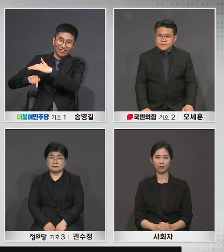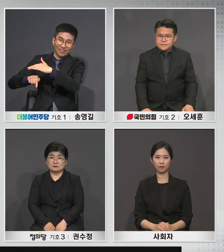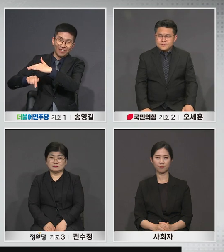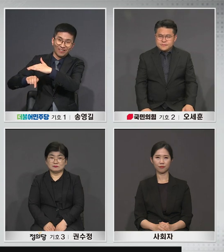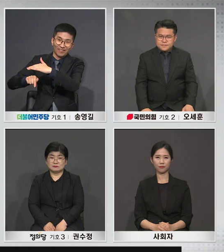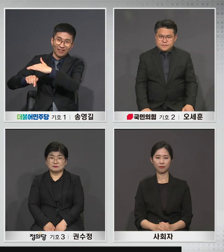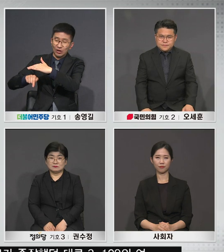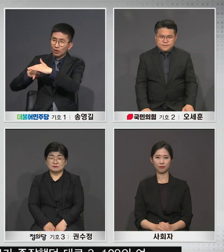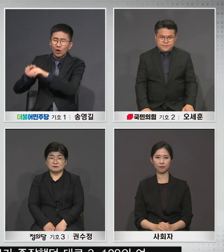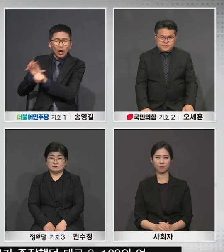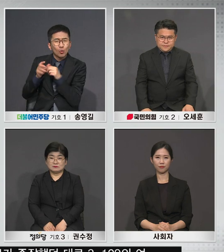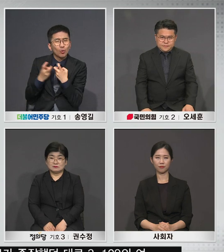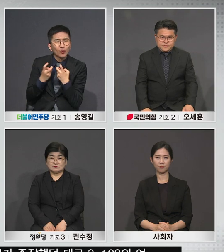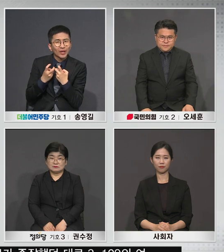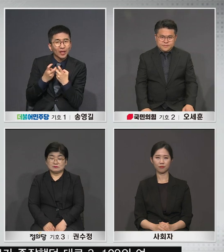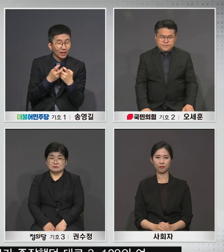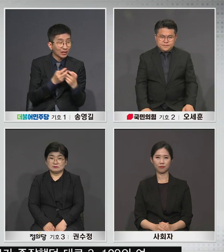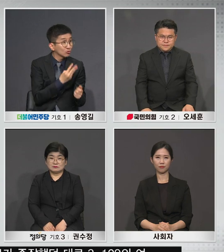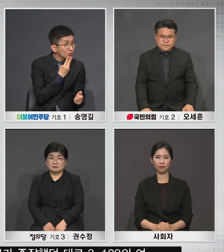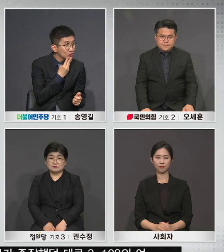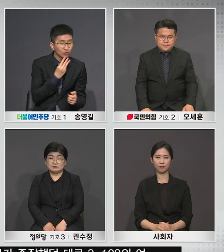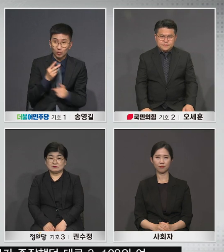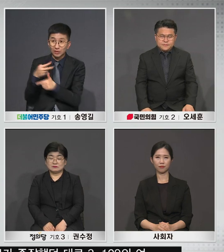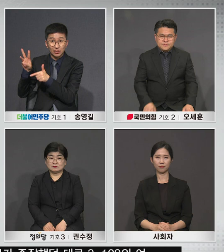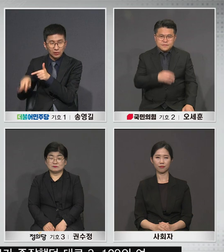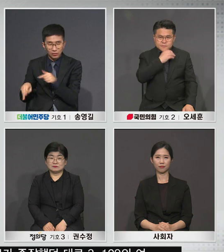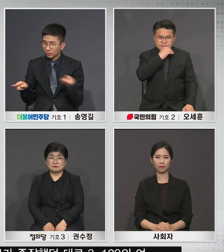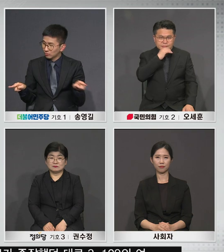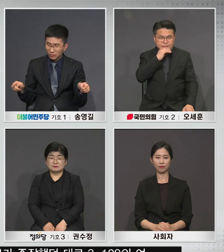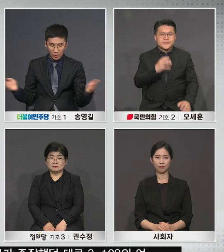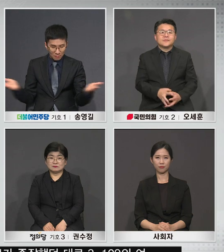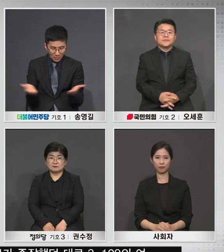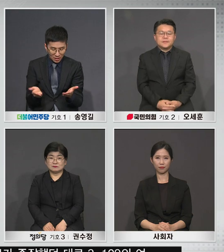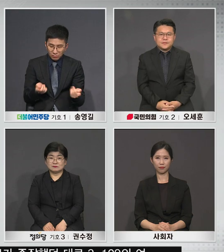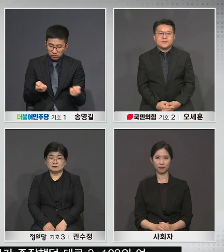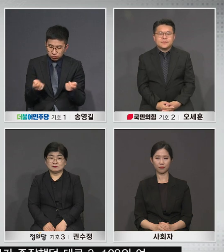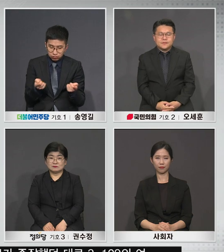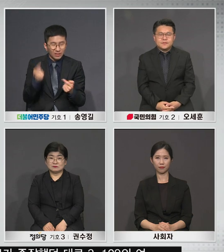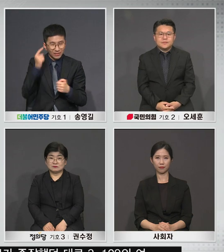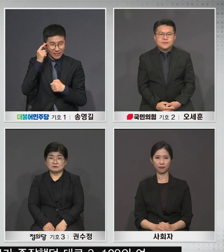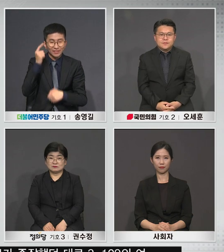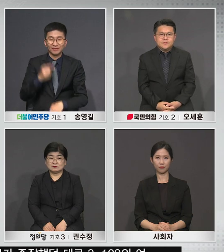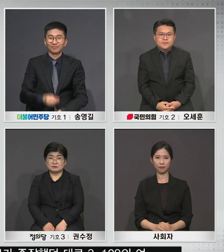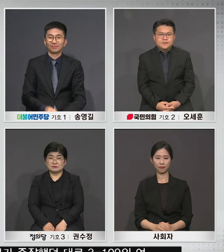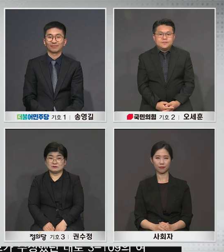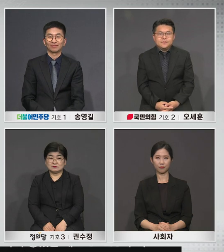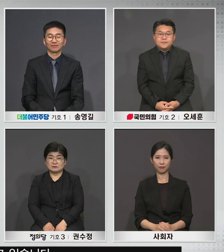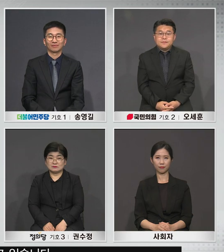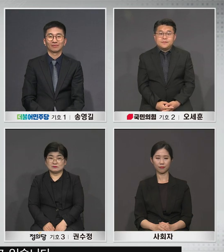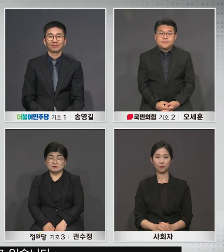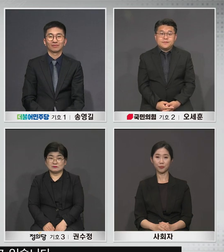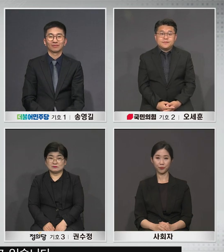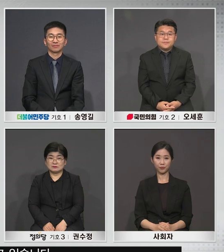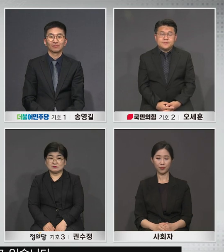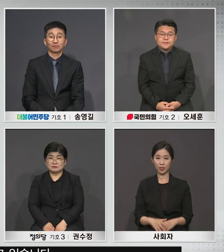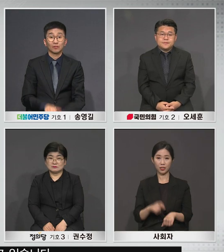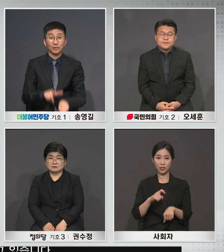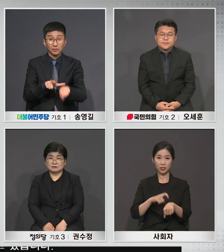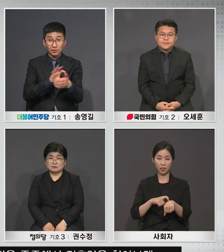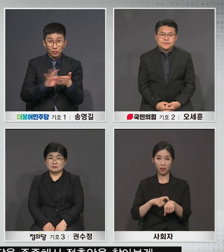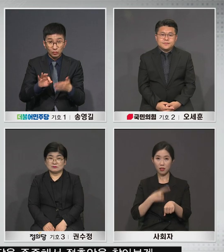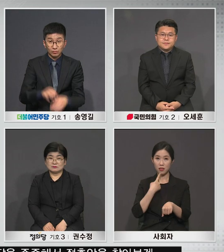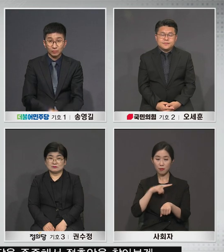가지고 저는 양쪽 입장을 존중해서 절충안을 찾아보겠다는 말씀을 드리겠습니다. 네, 시간을 다 쓰지 않으셔도